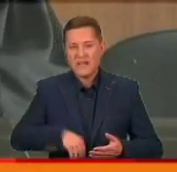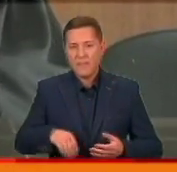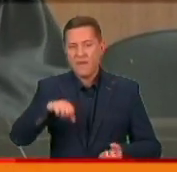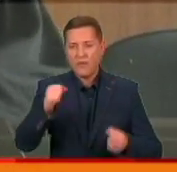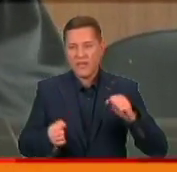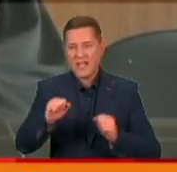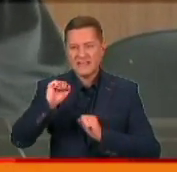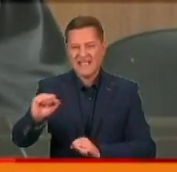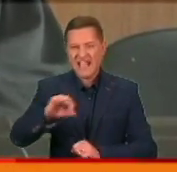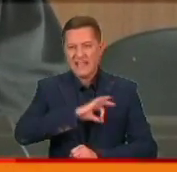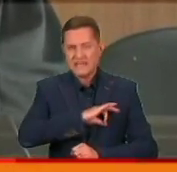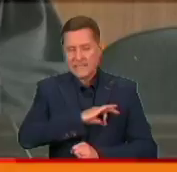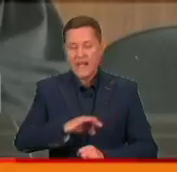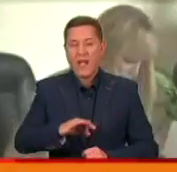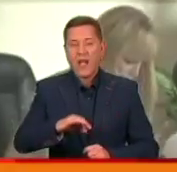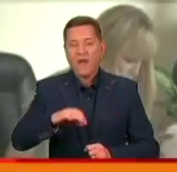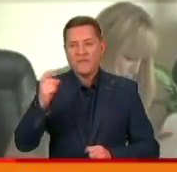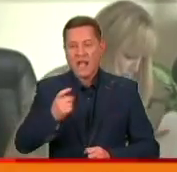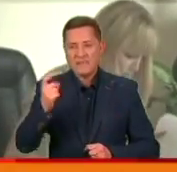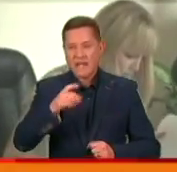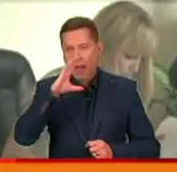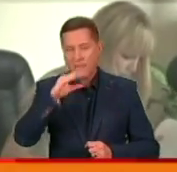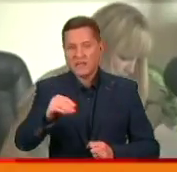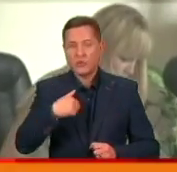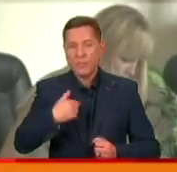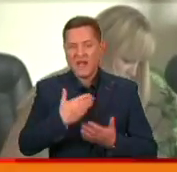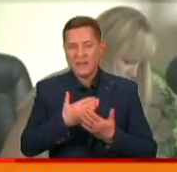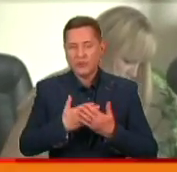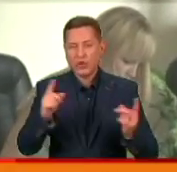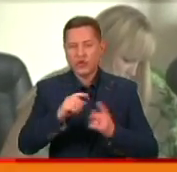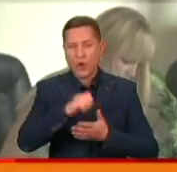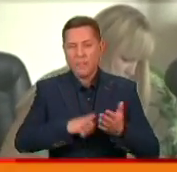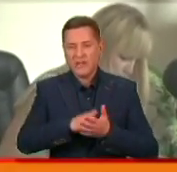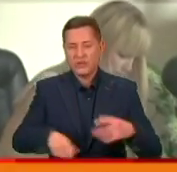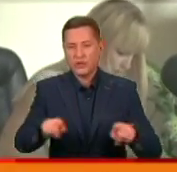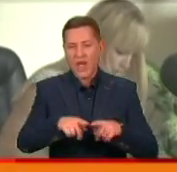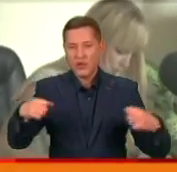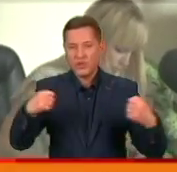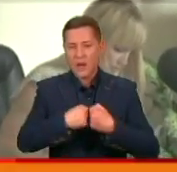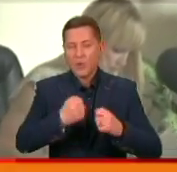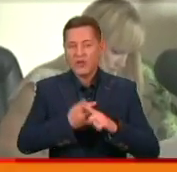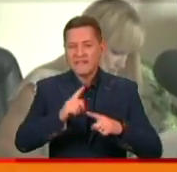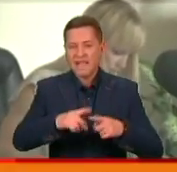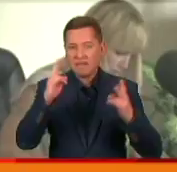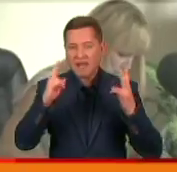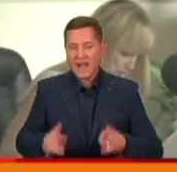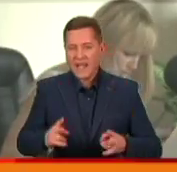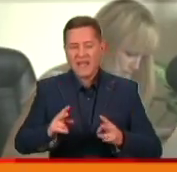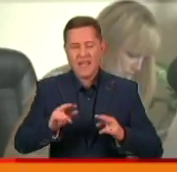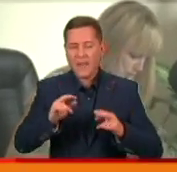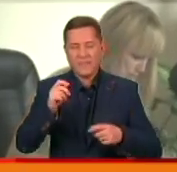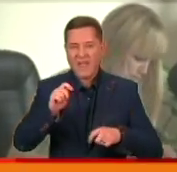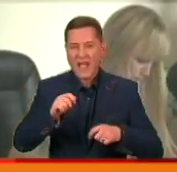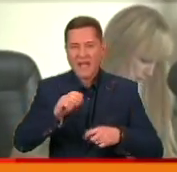захисник власника маршрутки. Ми припускаємо, що все ж таки причиною даної дорожньо-транспортної пригоди цієї трагедії – це не